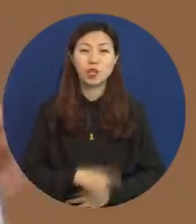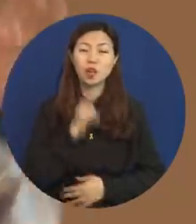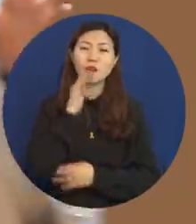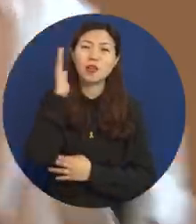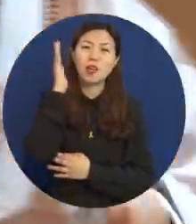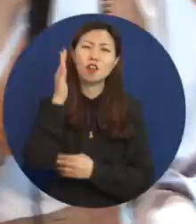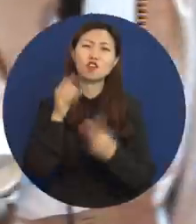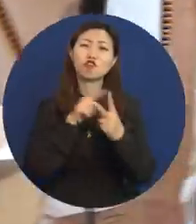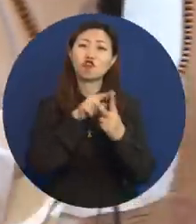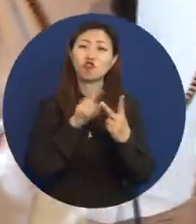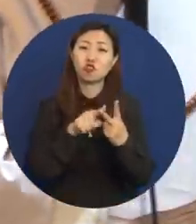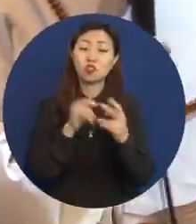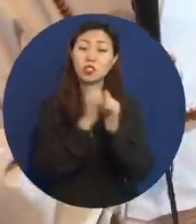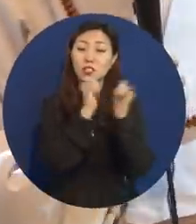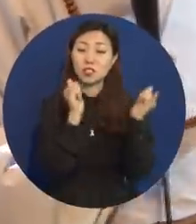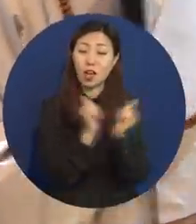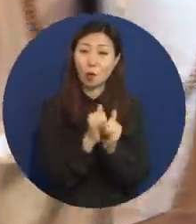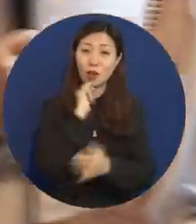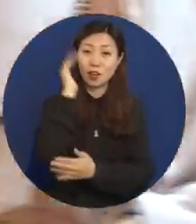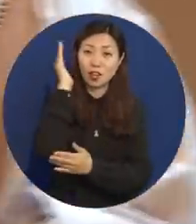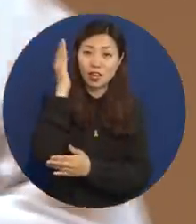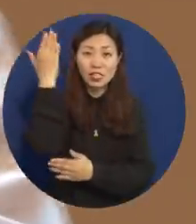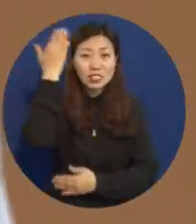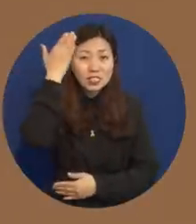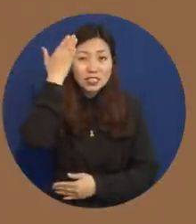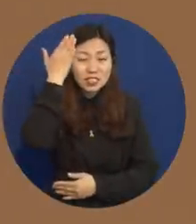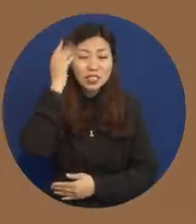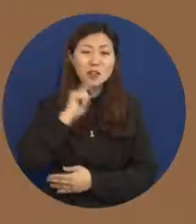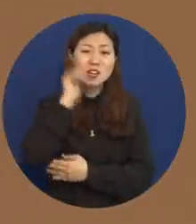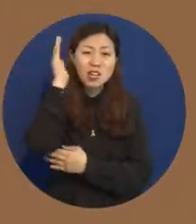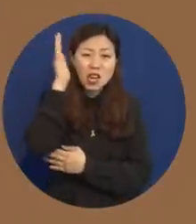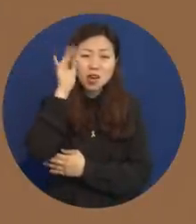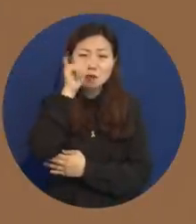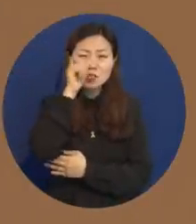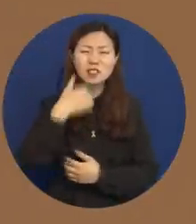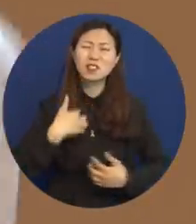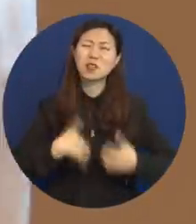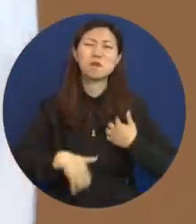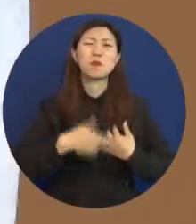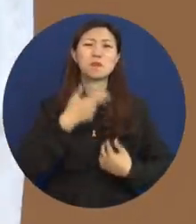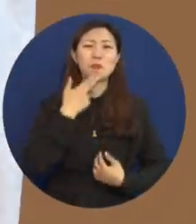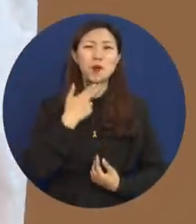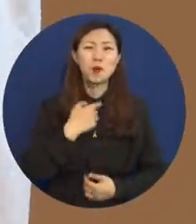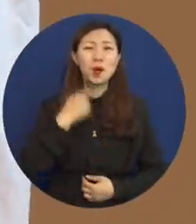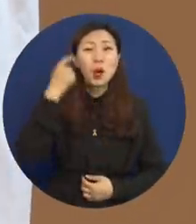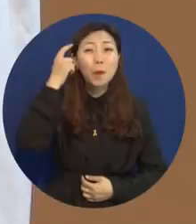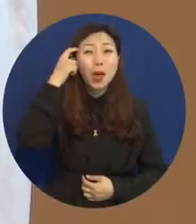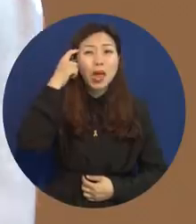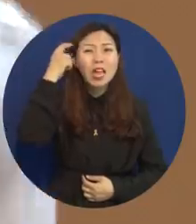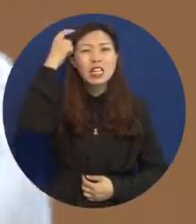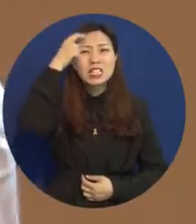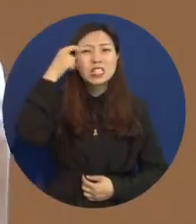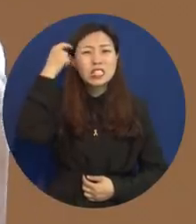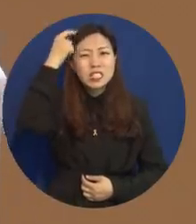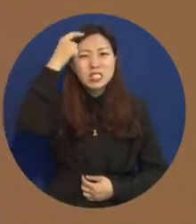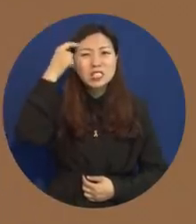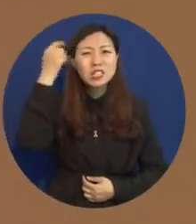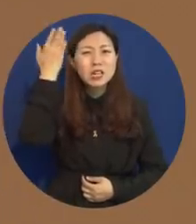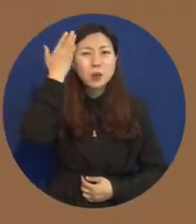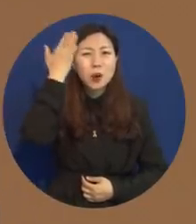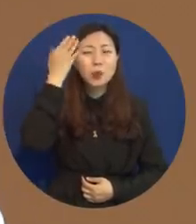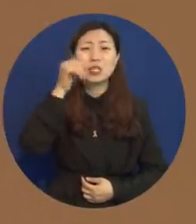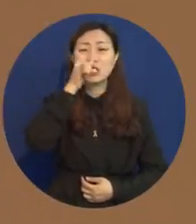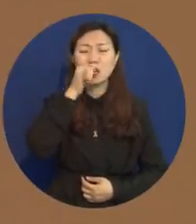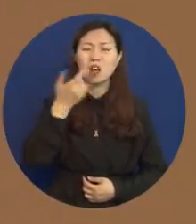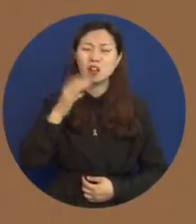두 가지예요. 이런 사회 얘기라든지 지식적인 얘기를 하면 재미는 없어요. 왜냐하면 그 머리 얘기니까. 근데 요